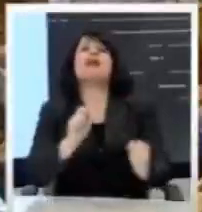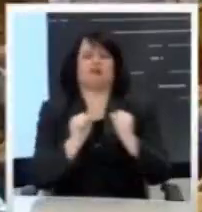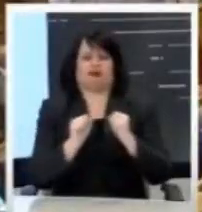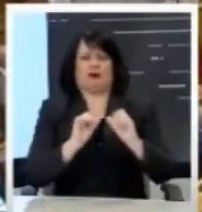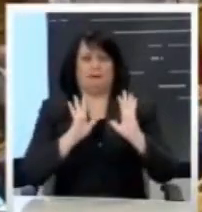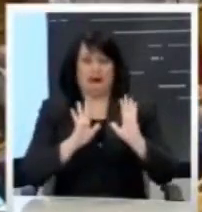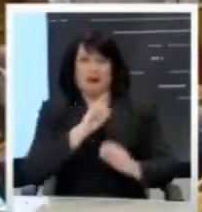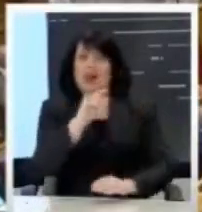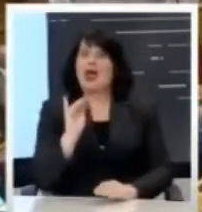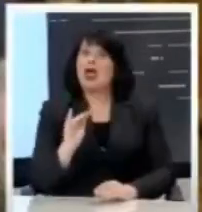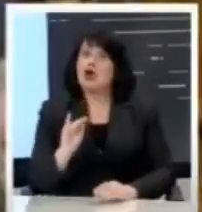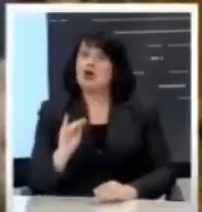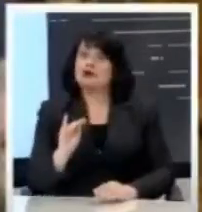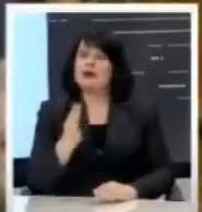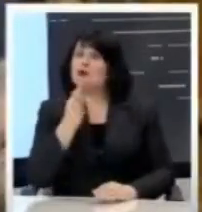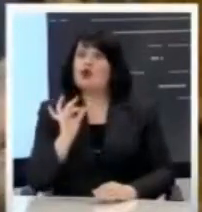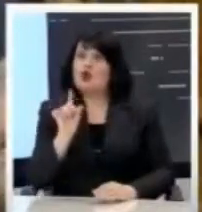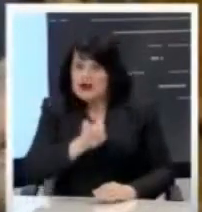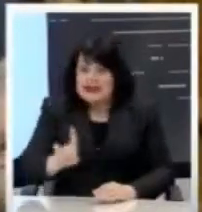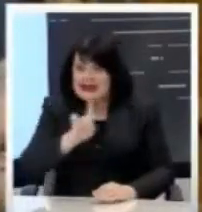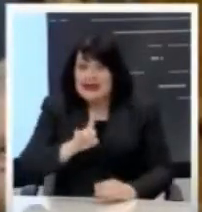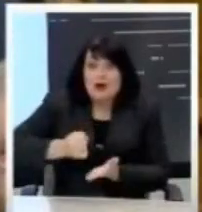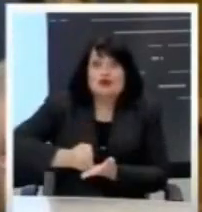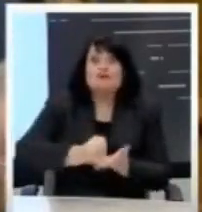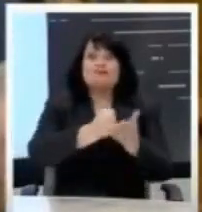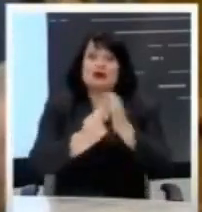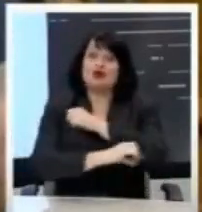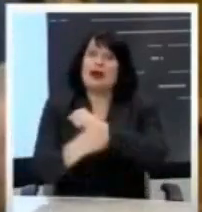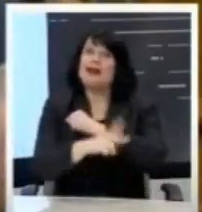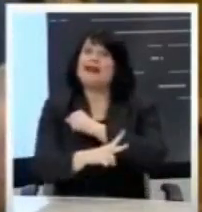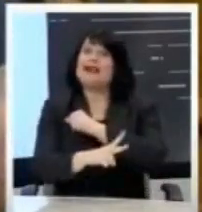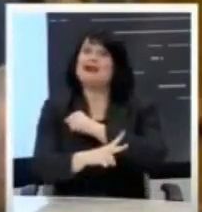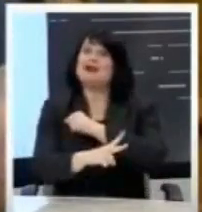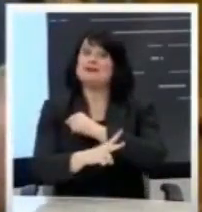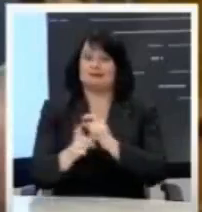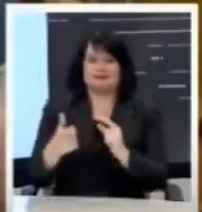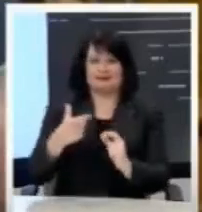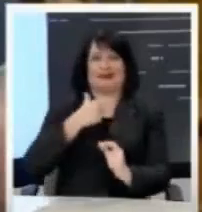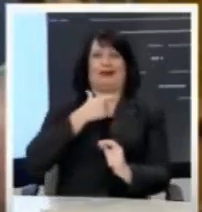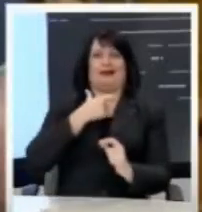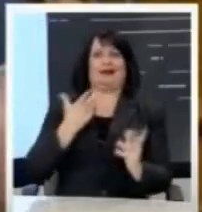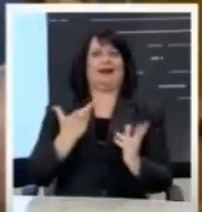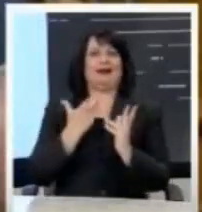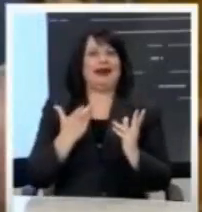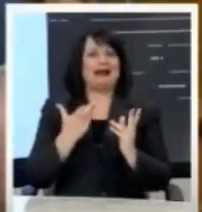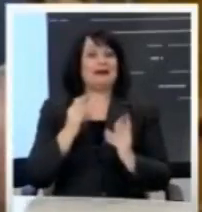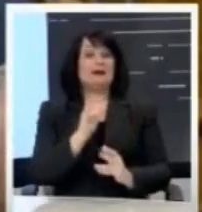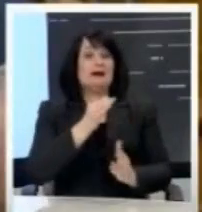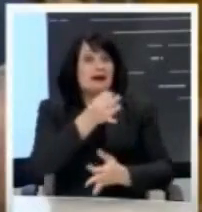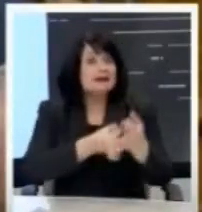Το ερώτημα είναι, γιατί ο κ. Μητσοτάκης παρέχει αυτή τη στήριξη? Που τον κρατάει ο κ. Αυγενάκης και δεν του ζητά εξηγήσεις?